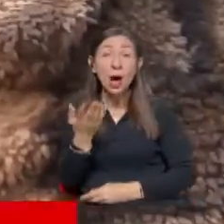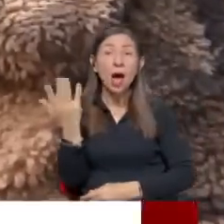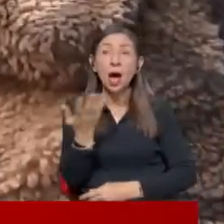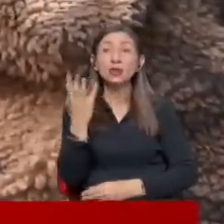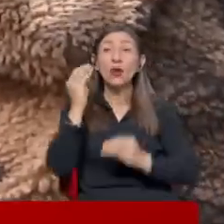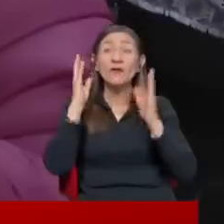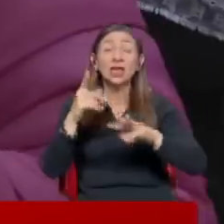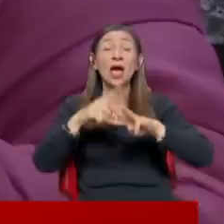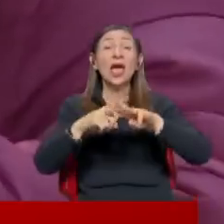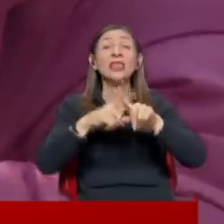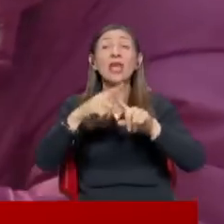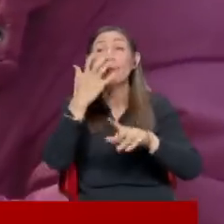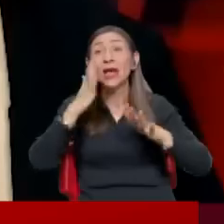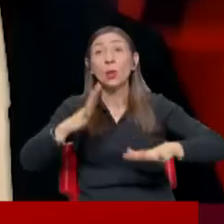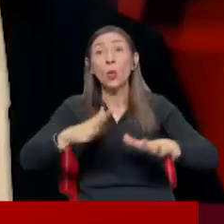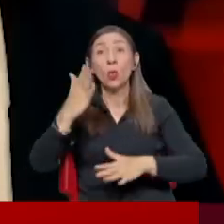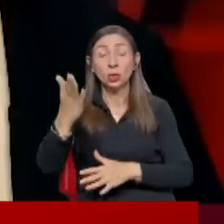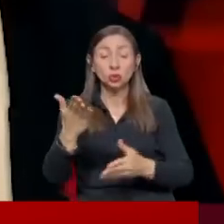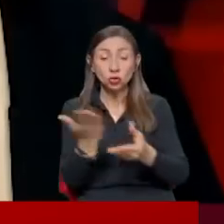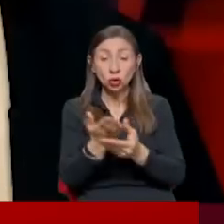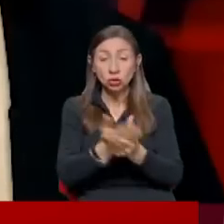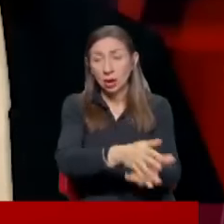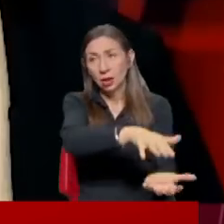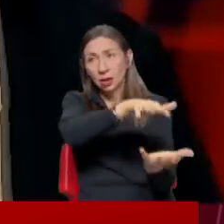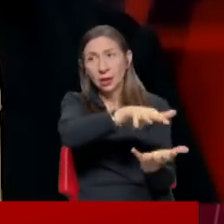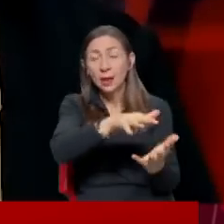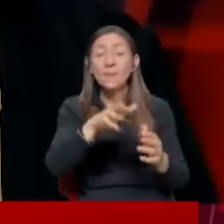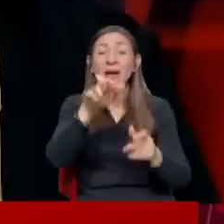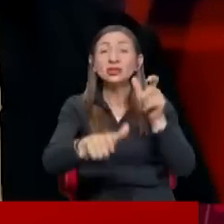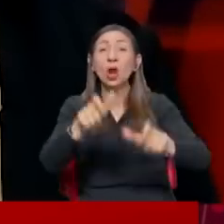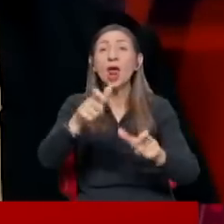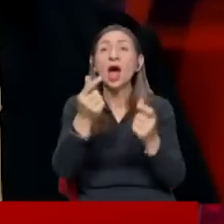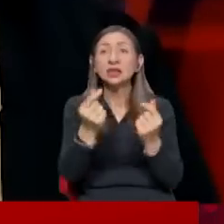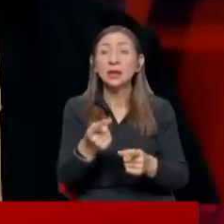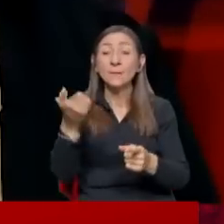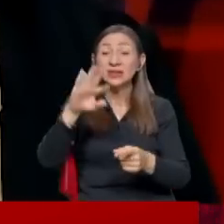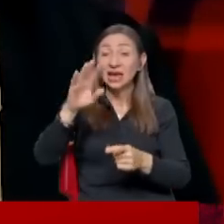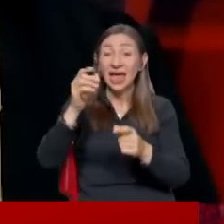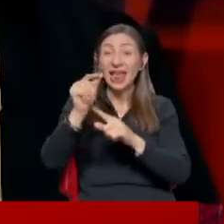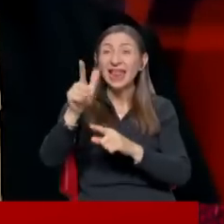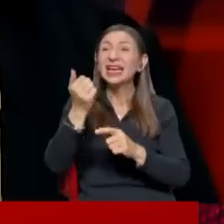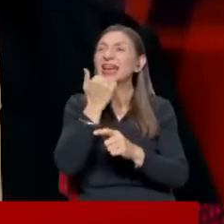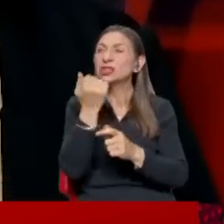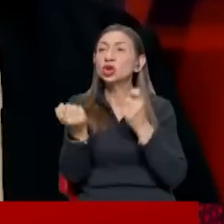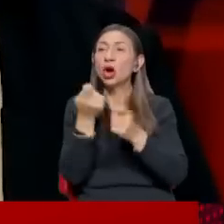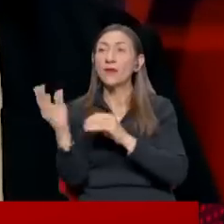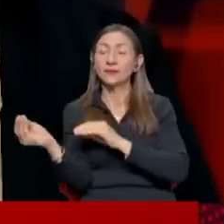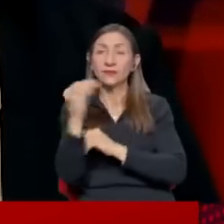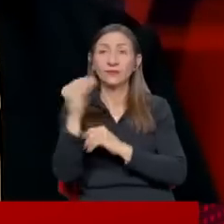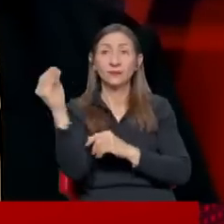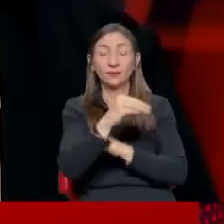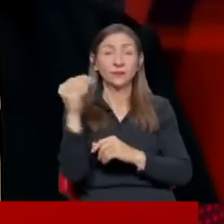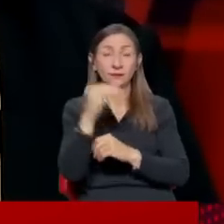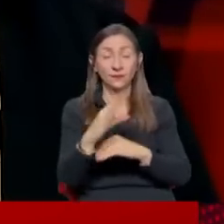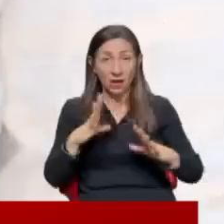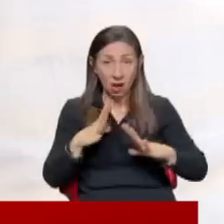çok sayıda EYT'li beklemedi. Dosyada çok personel de az. Başka illerden İstanbul'a geçici görevlendirmeyle